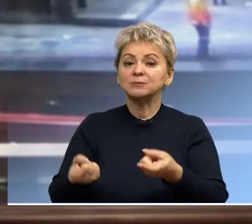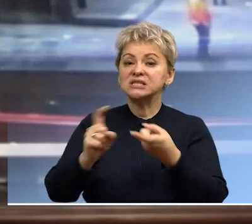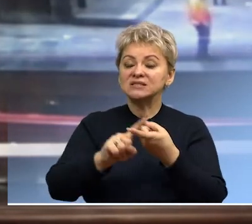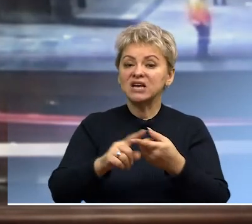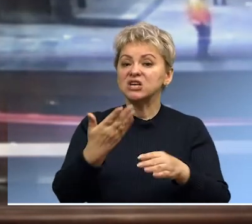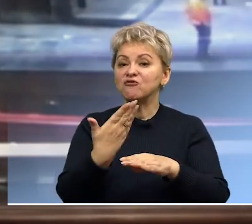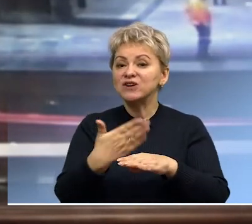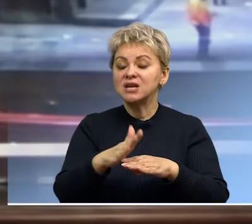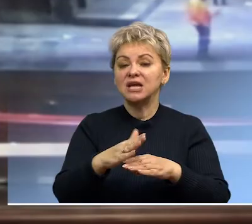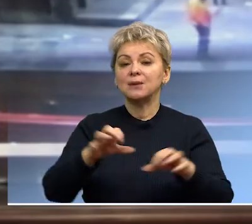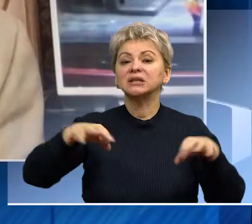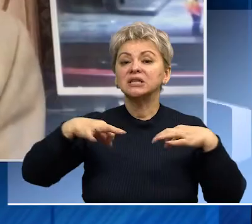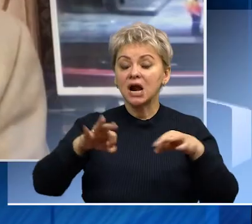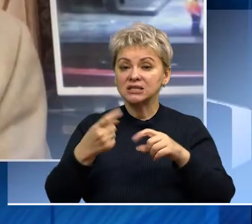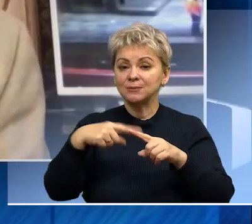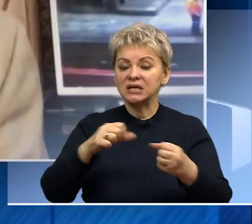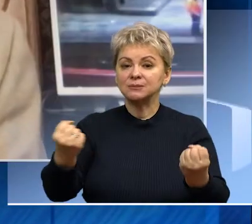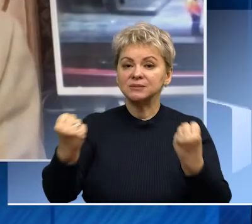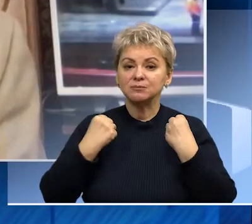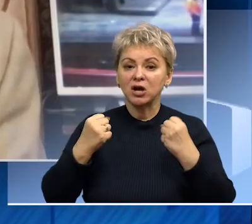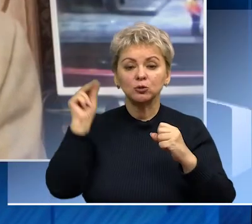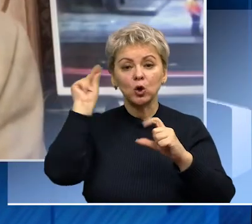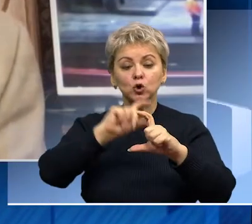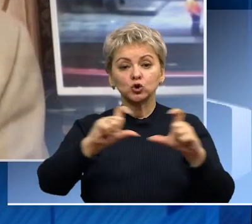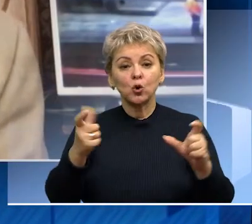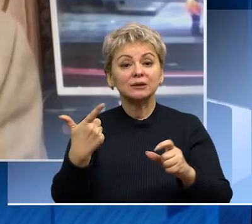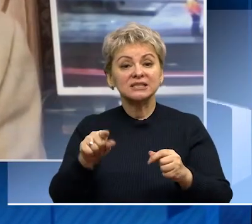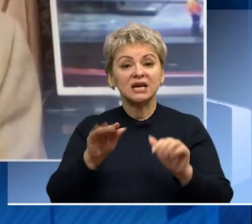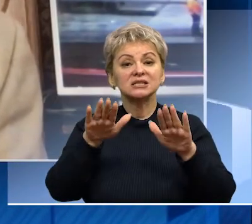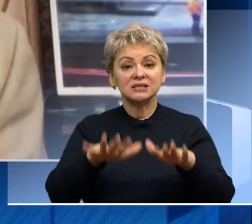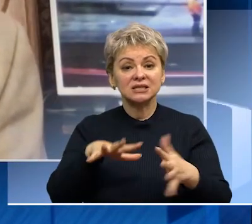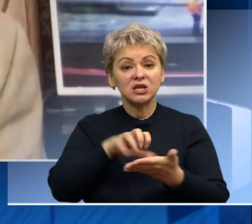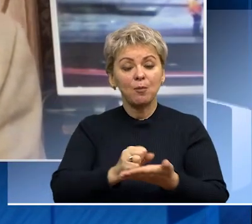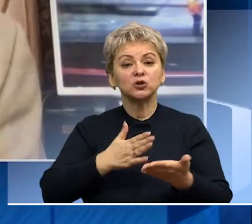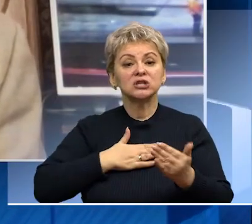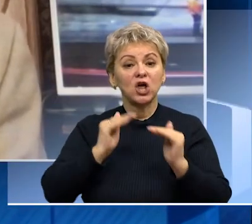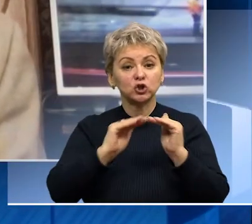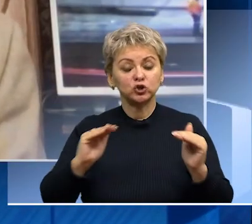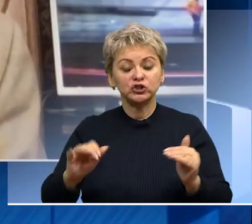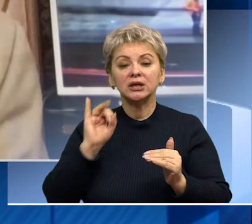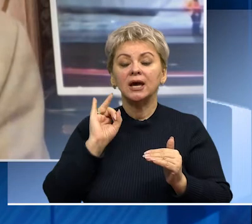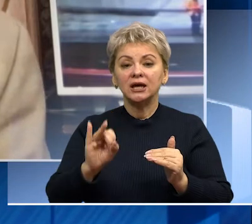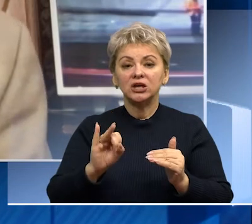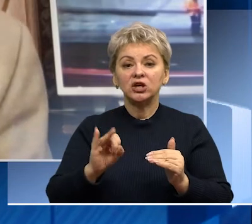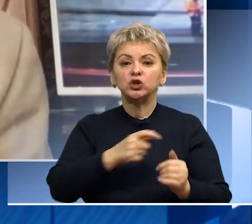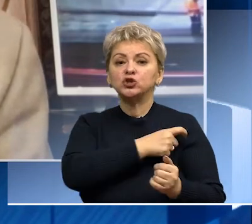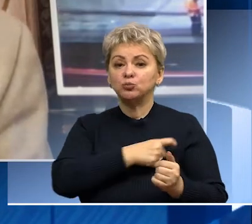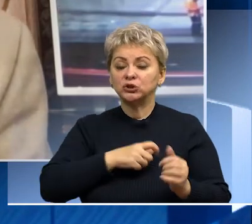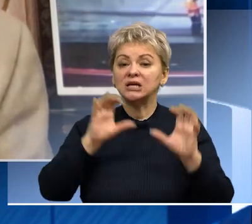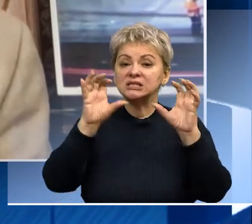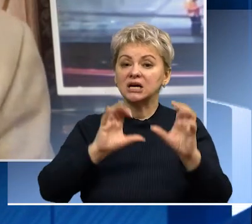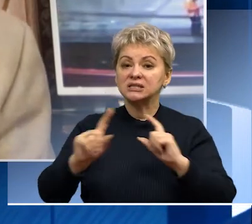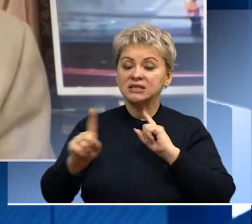связанных с выделением транспорта этим спортивным школам, где занимаются наши детки. И